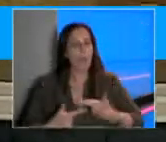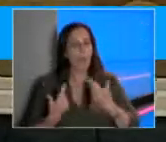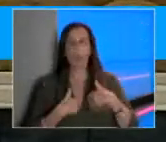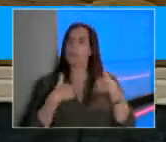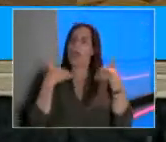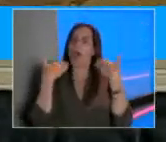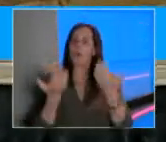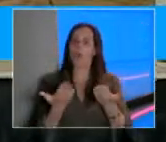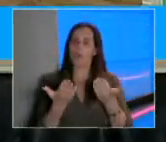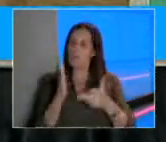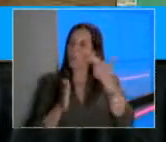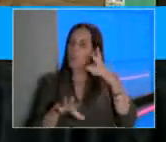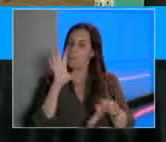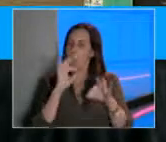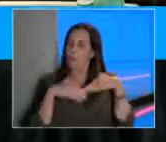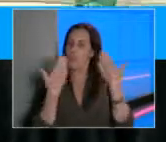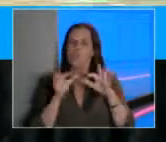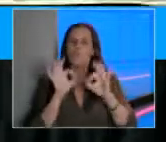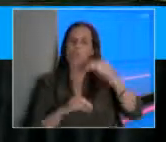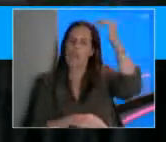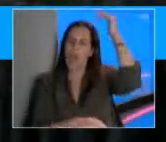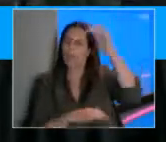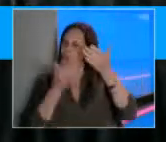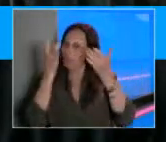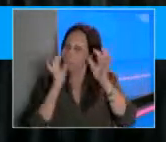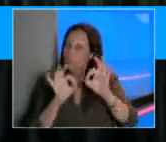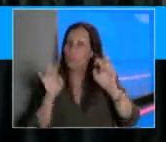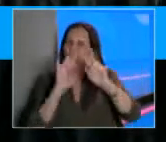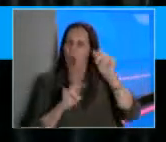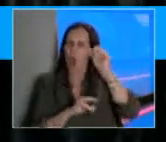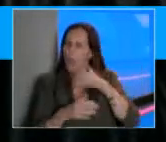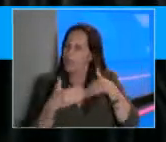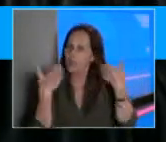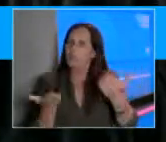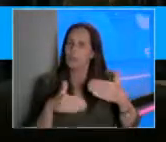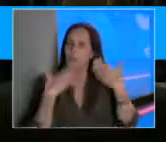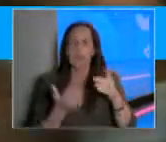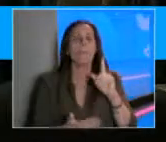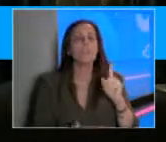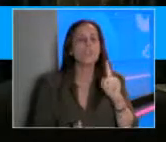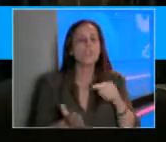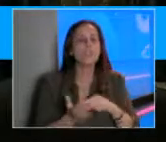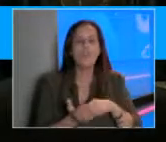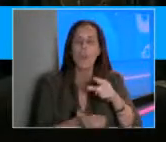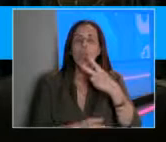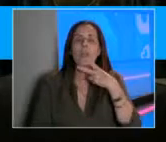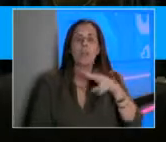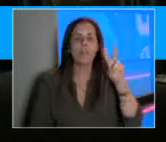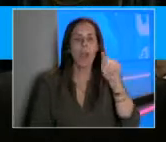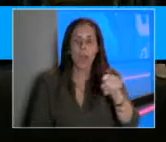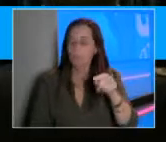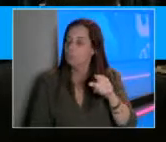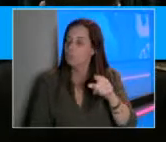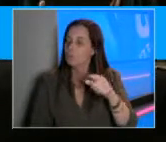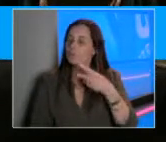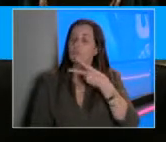שלנו, לאורך 3 מערכות בחירות, למען בני גנץ, למען רשימת כחול לבן לשעבר, אך ורק לאור התחייבות יסוד,